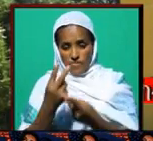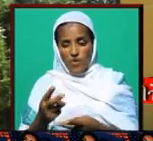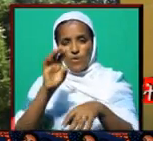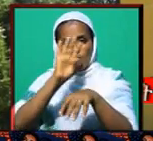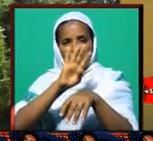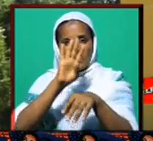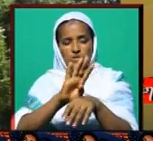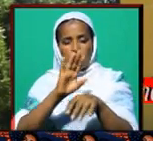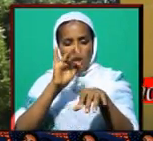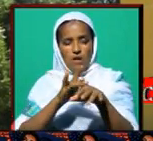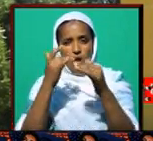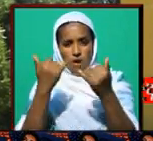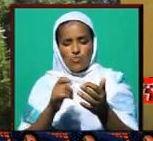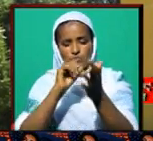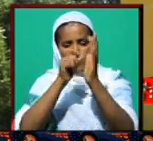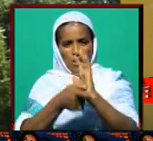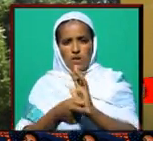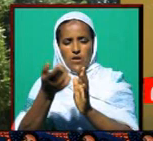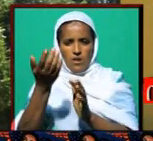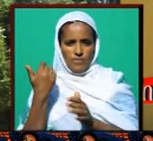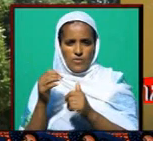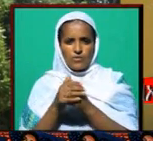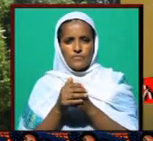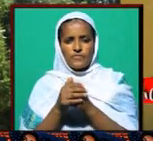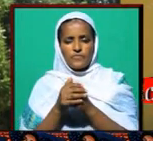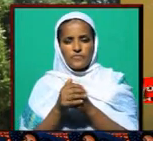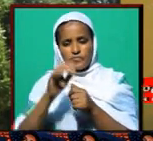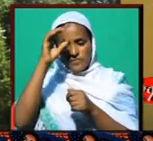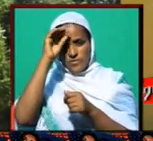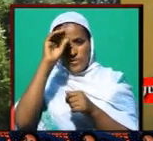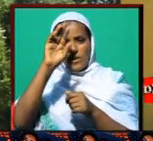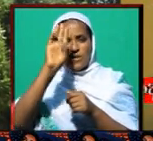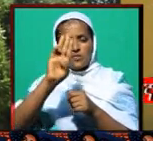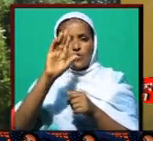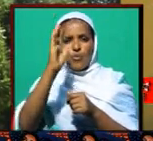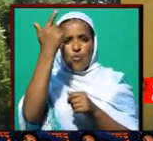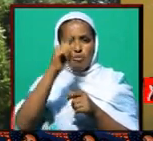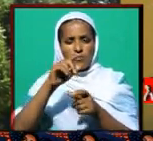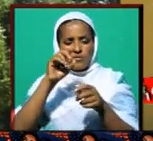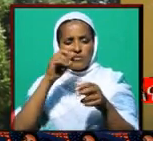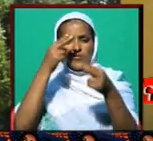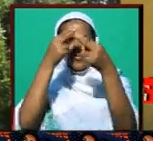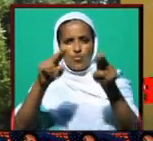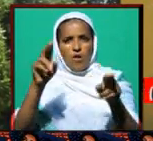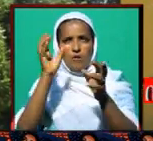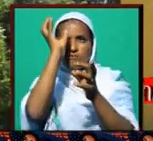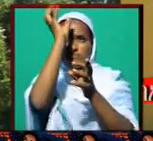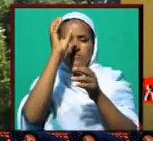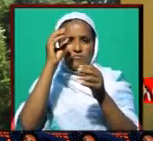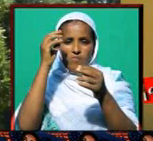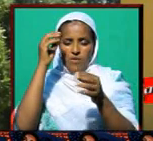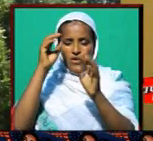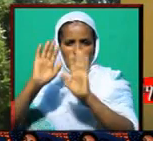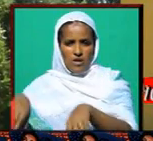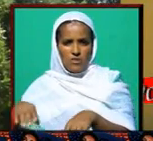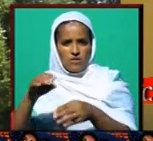አሁን ችግሮች የሚታዩት በቤተ ክርስቲያን ላይ አሁን ምሳሌ የነበሩት የሰጎን እንቁላሎች አሁን